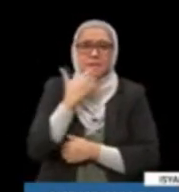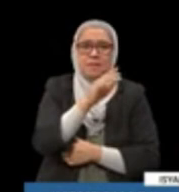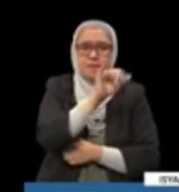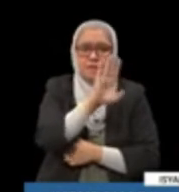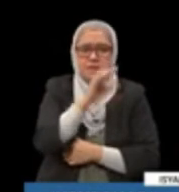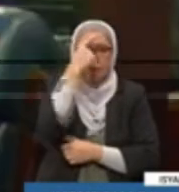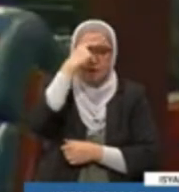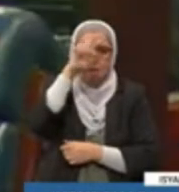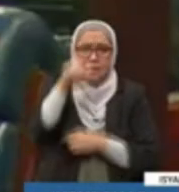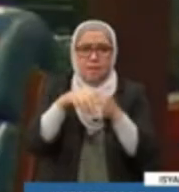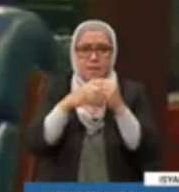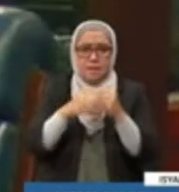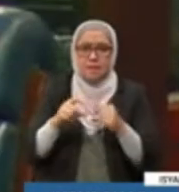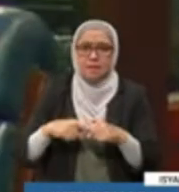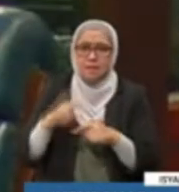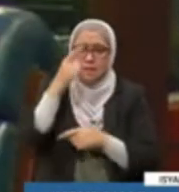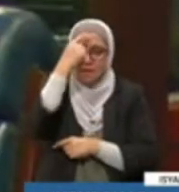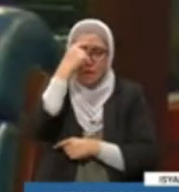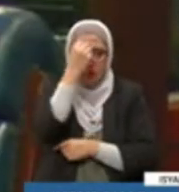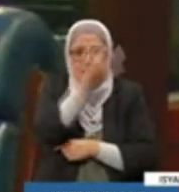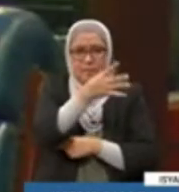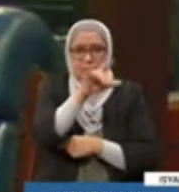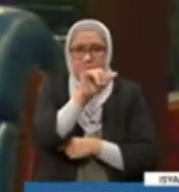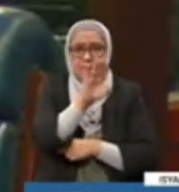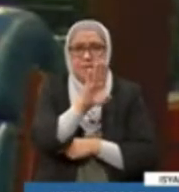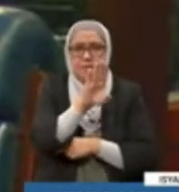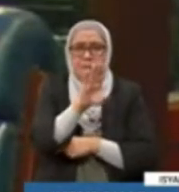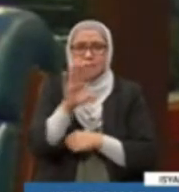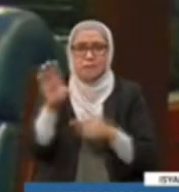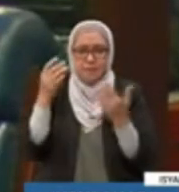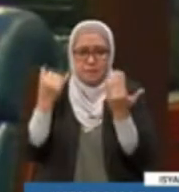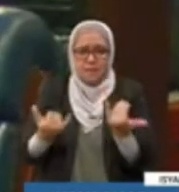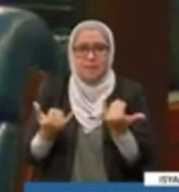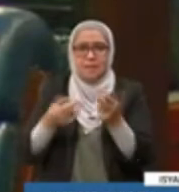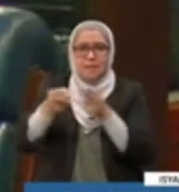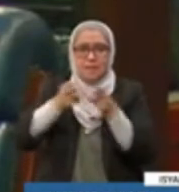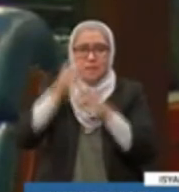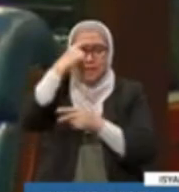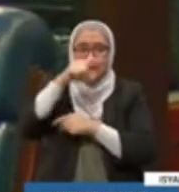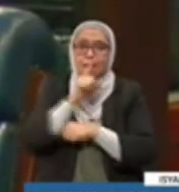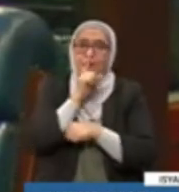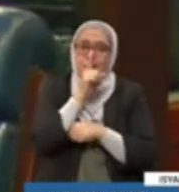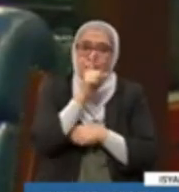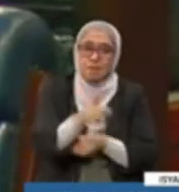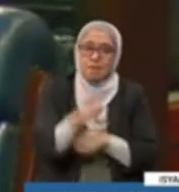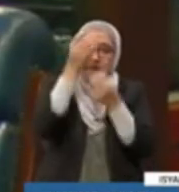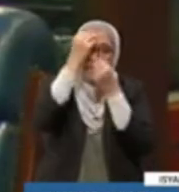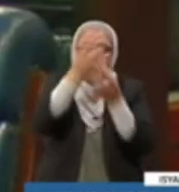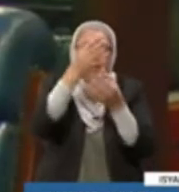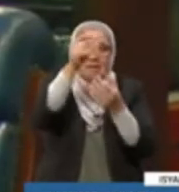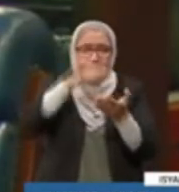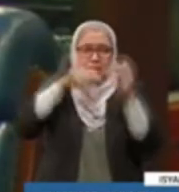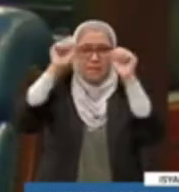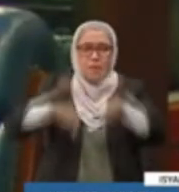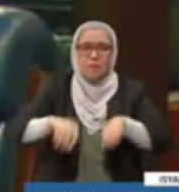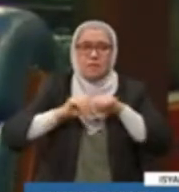terimakasih Informa di atas soalan tambahan untuk madu Mania mohon Mari kita sedang berusaha untuk memastikan supaya Maduma ini